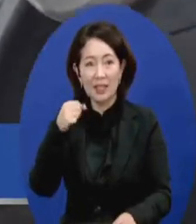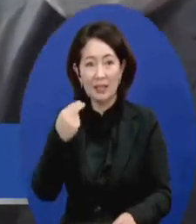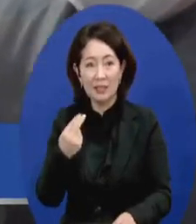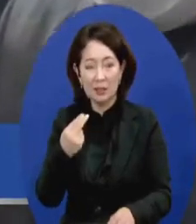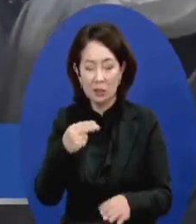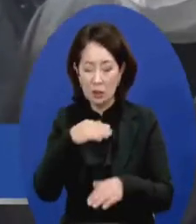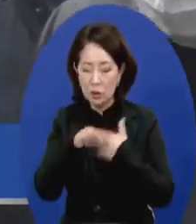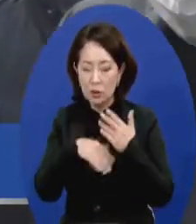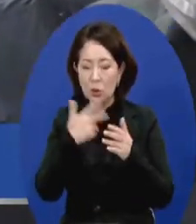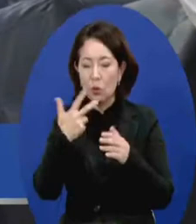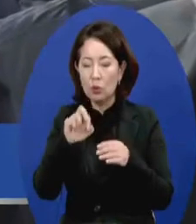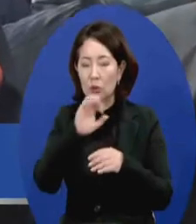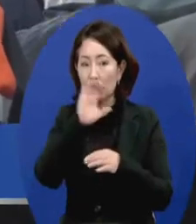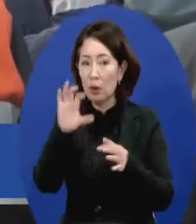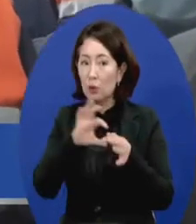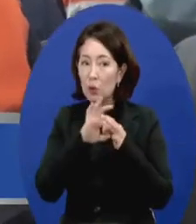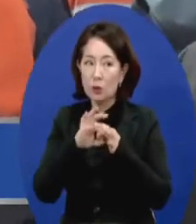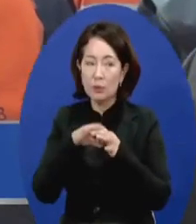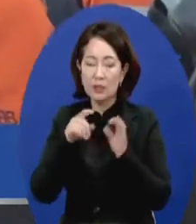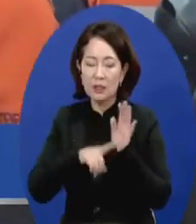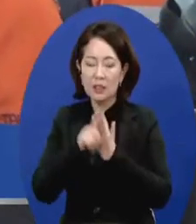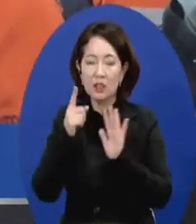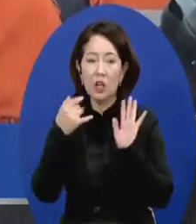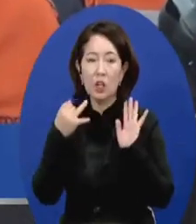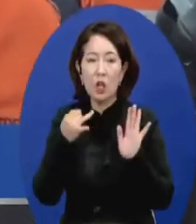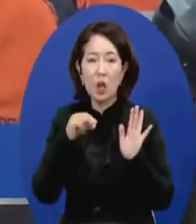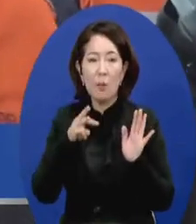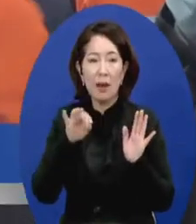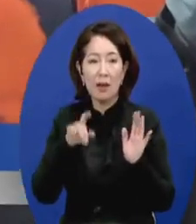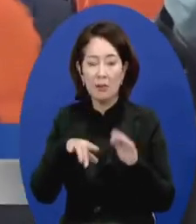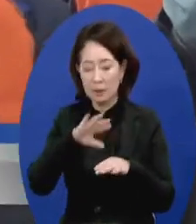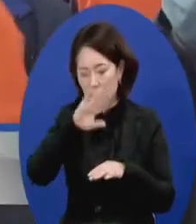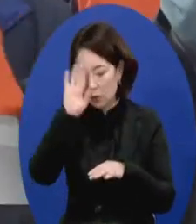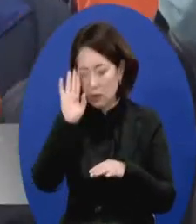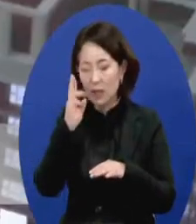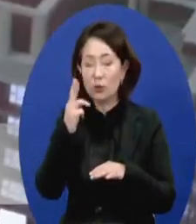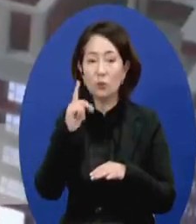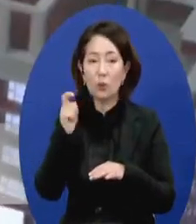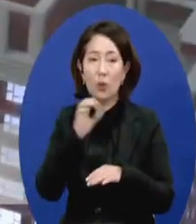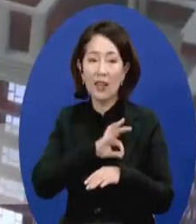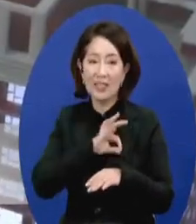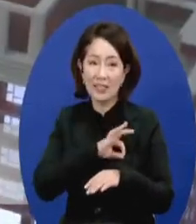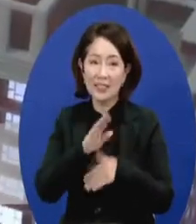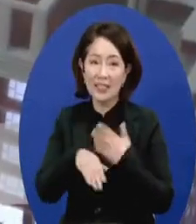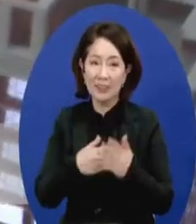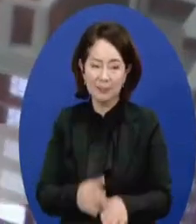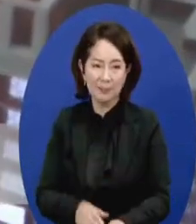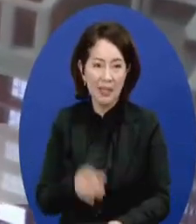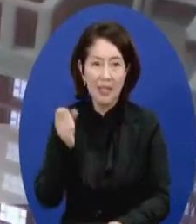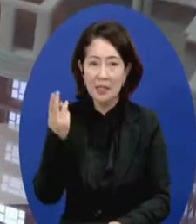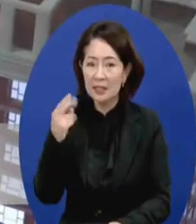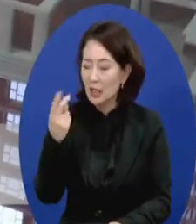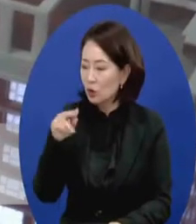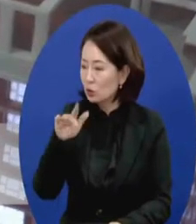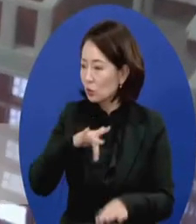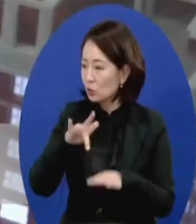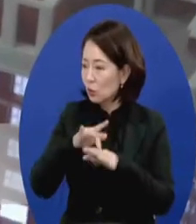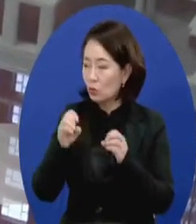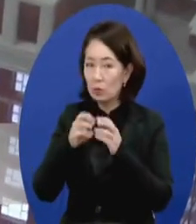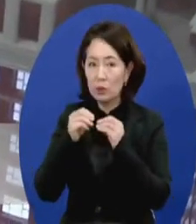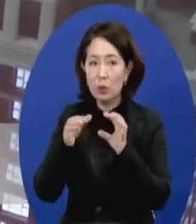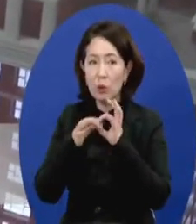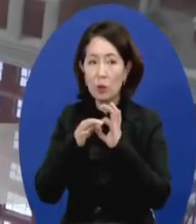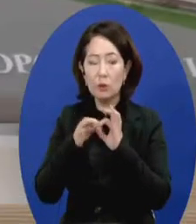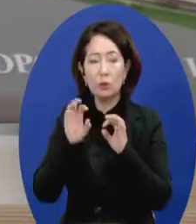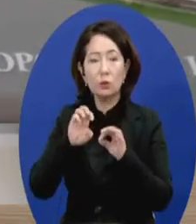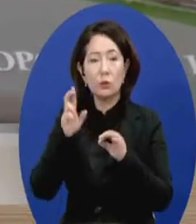30 аж ахуй нэгжийг холбож, эхний 7 мегаватын дулааны цуха ашиглахаа хийж байгаа. Дэд төвийн бүтээн байгуулалтаа